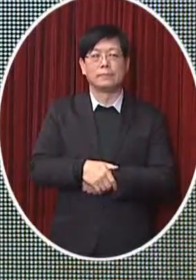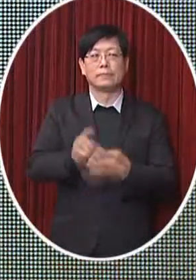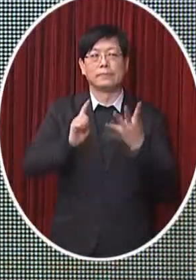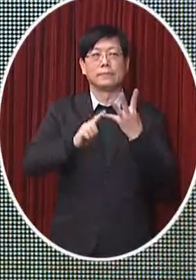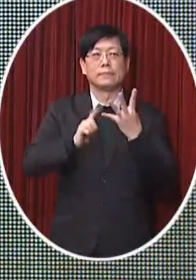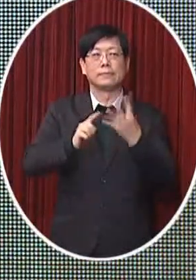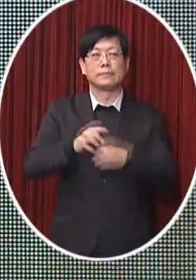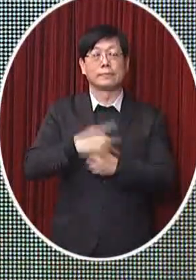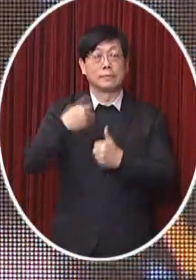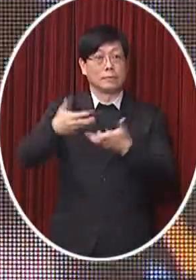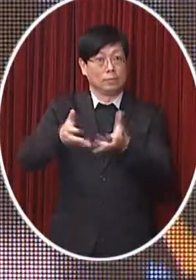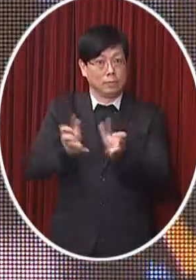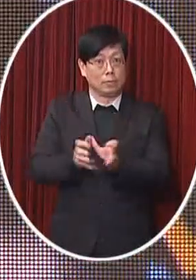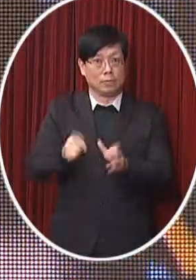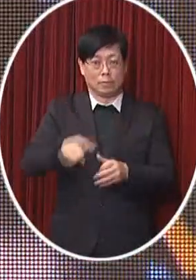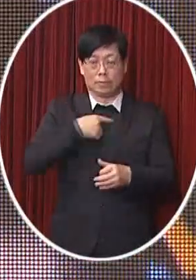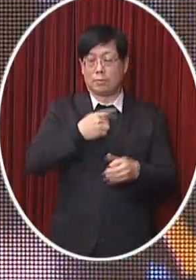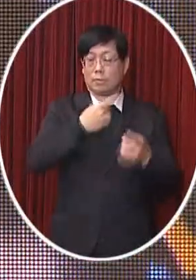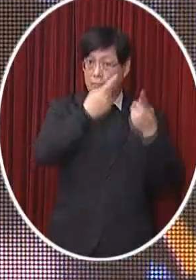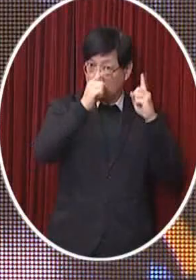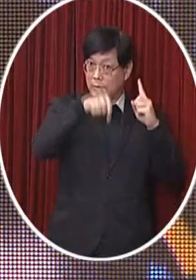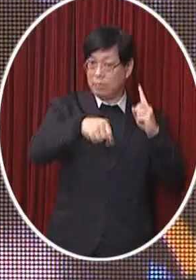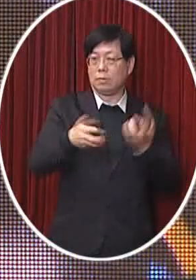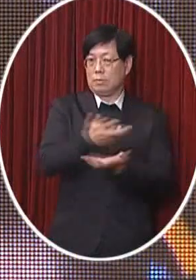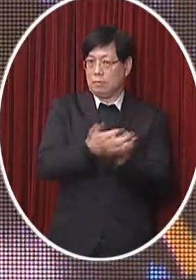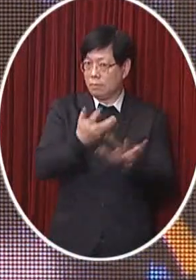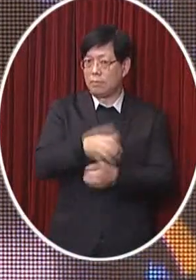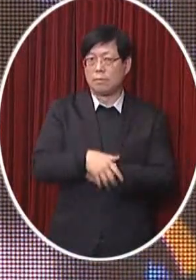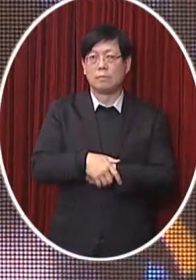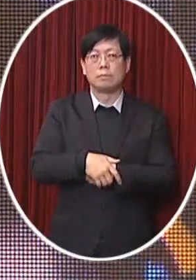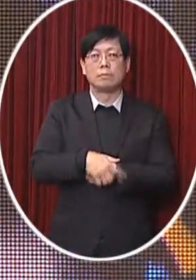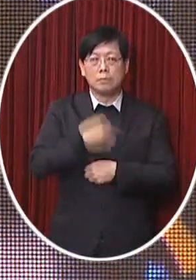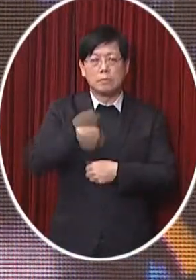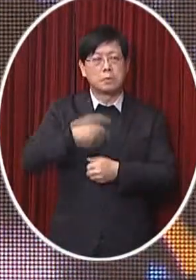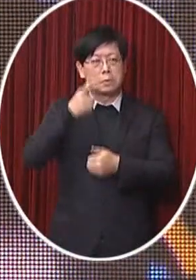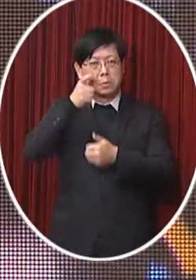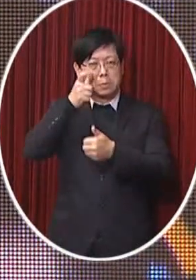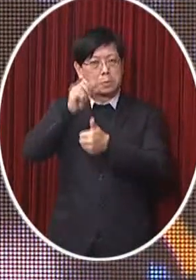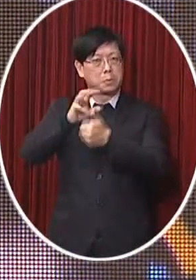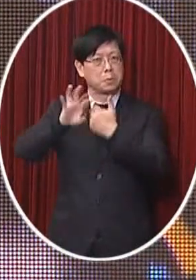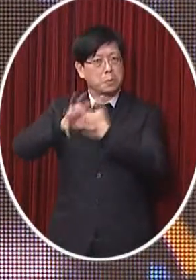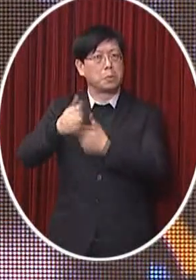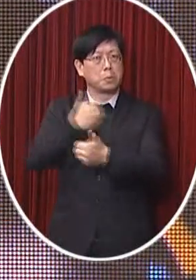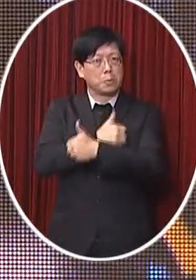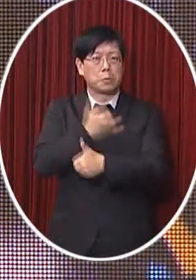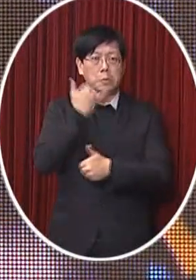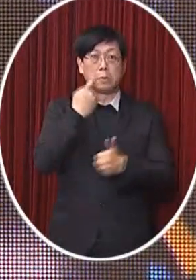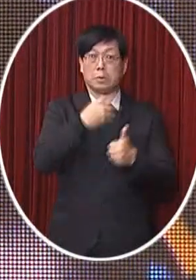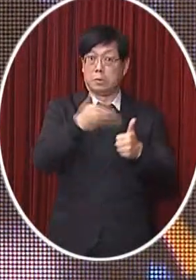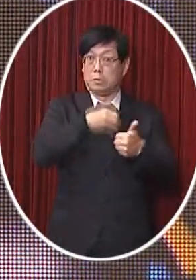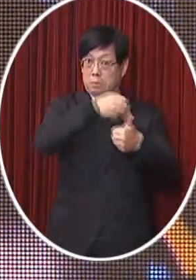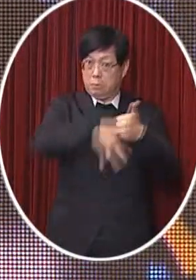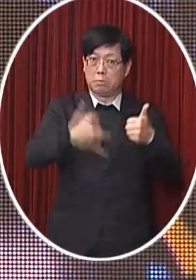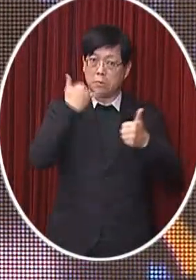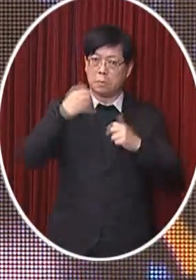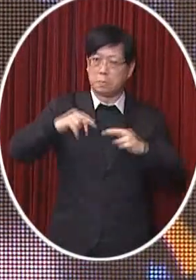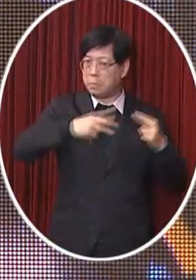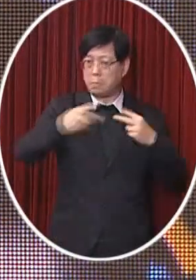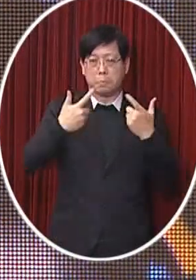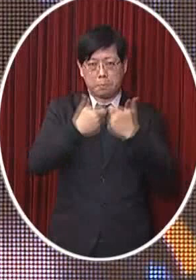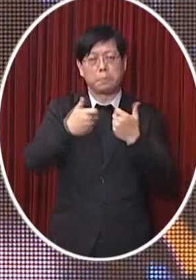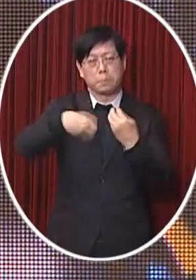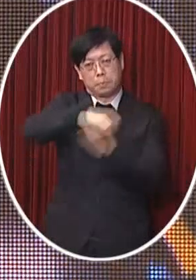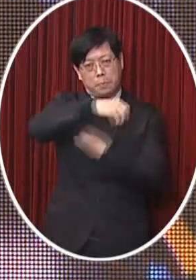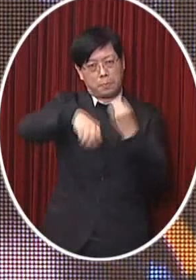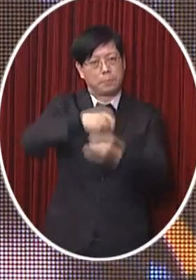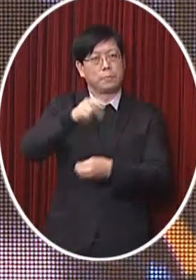第四，教育部将跟大专院校沟通，参酌相关国家的经验研究，让教育体制更有弹性的可能